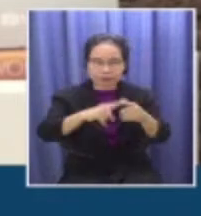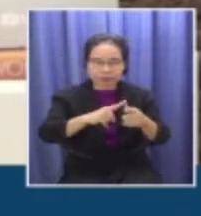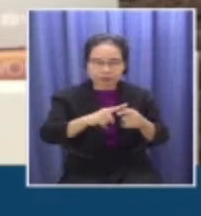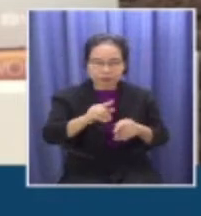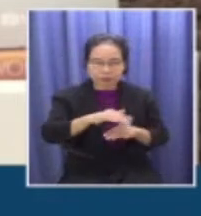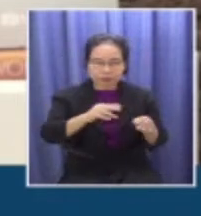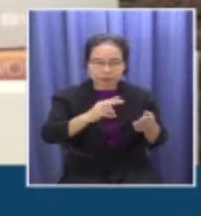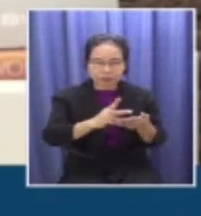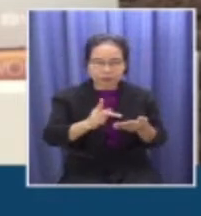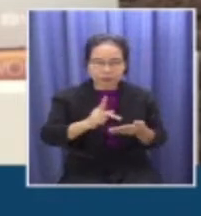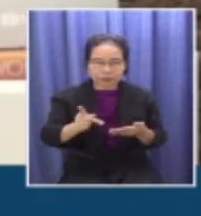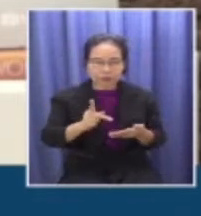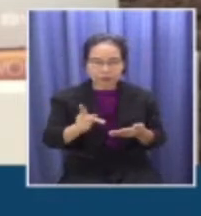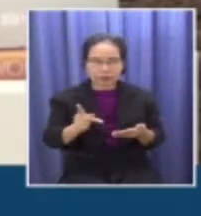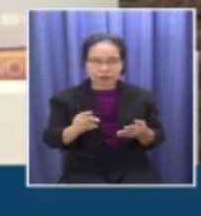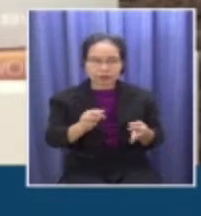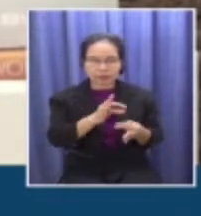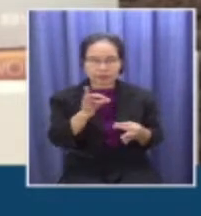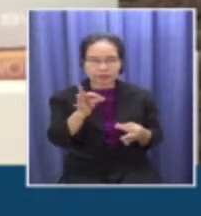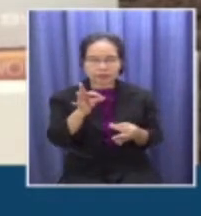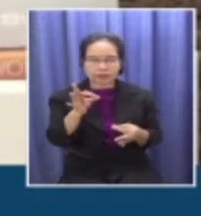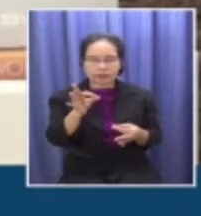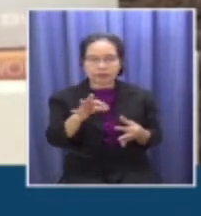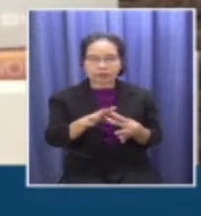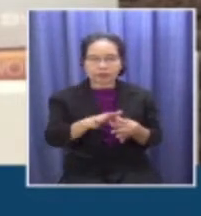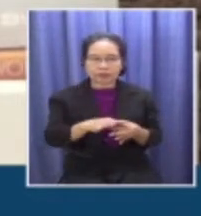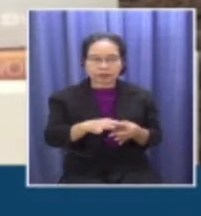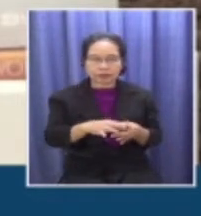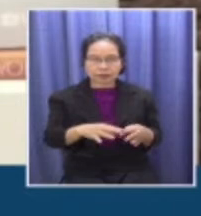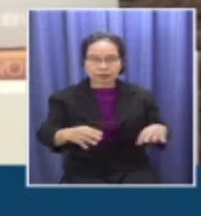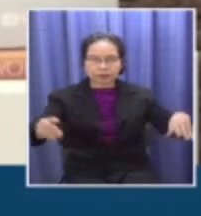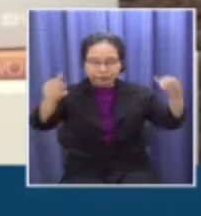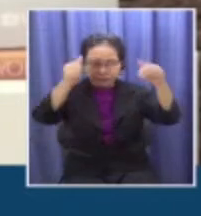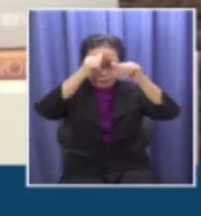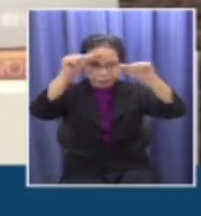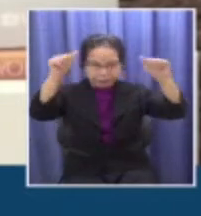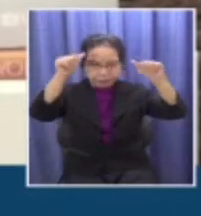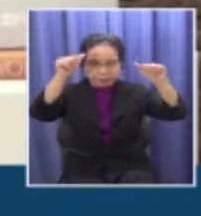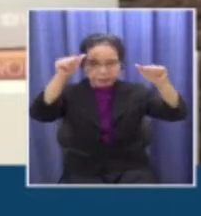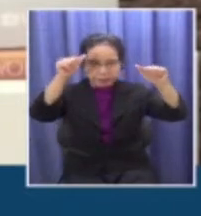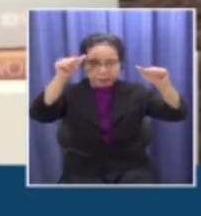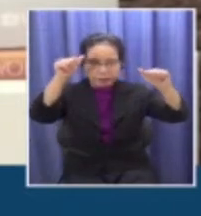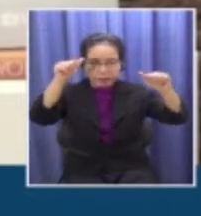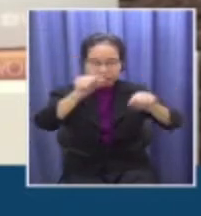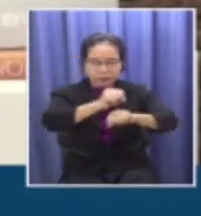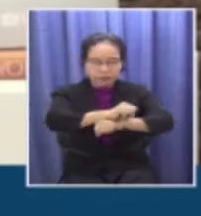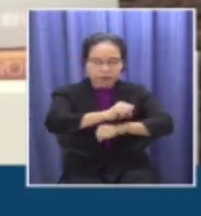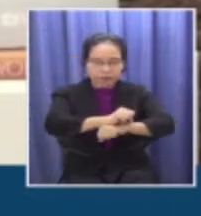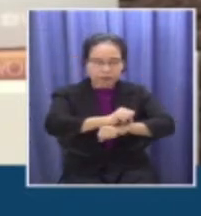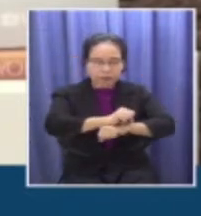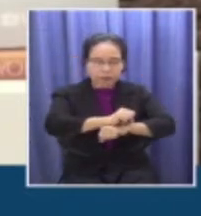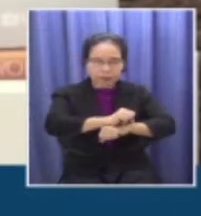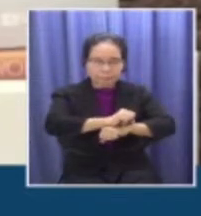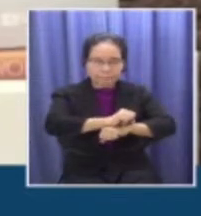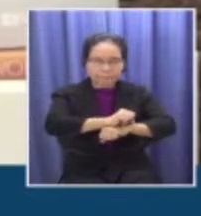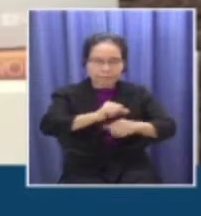ana abɔde bi tin wie mu a eya homane a Onyankopɔn apam wɔnom Paul frɛ